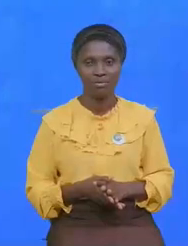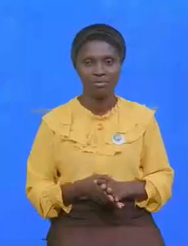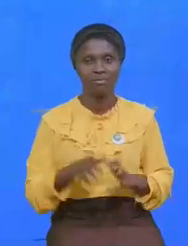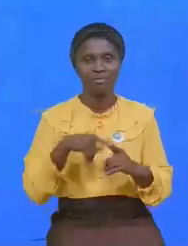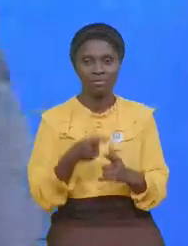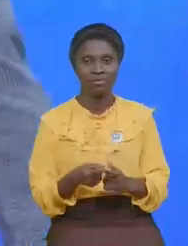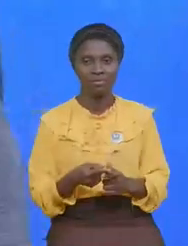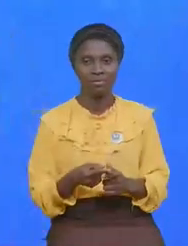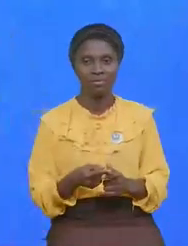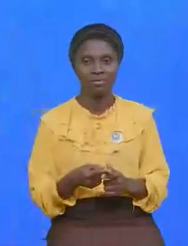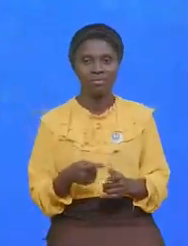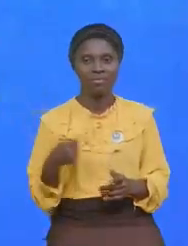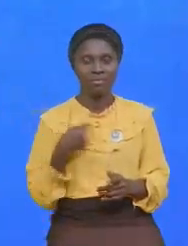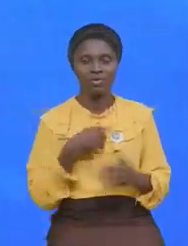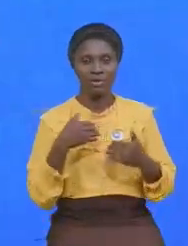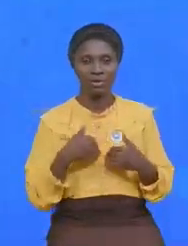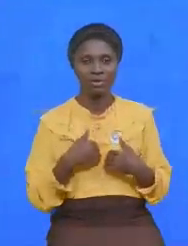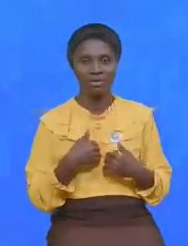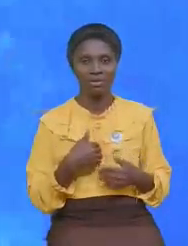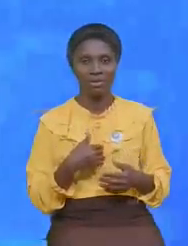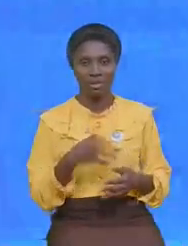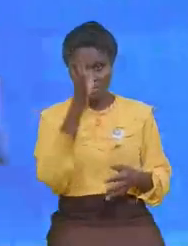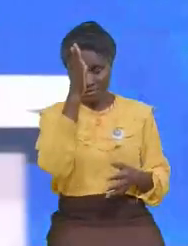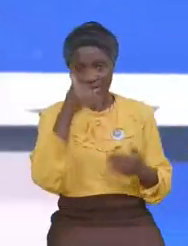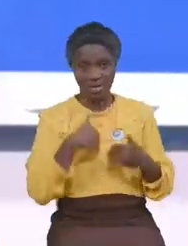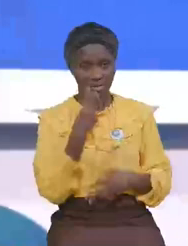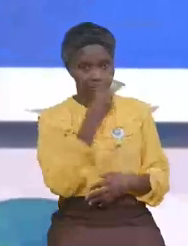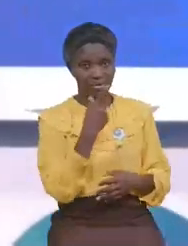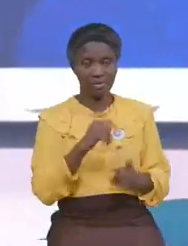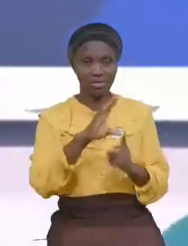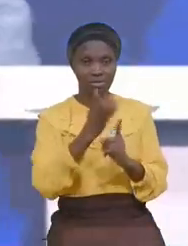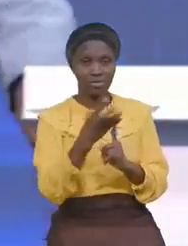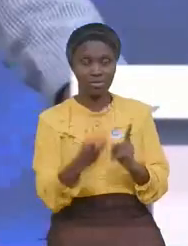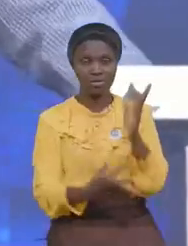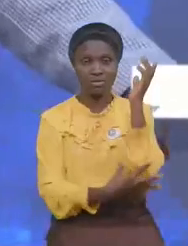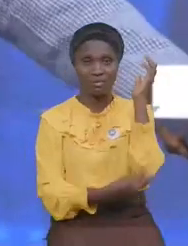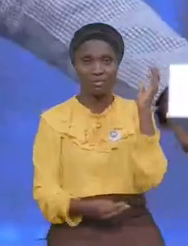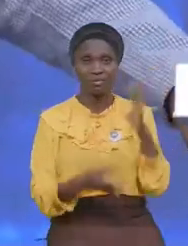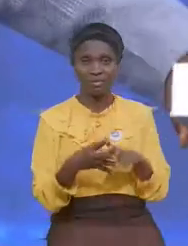malade toute sa vie. Et le Père Céleste a vu notre condition de pauvreté.